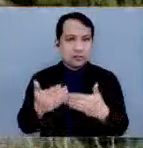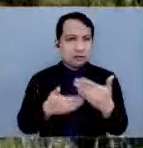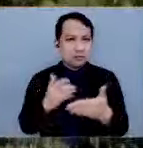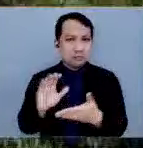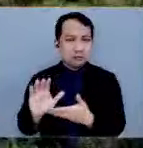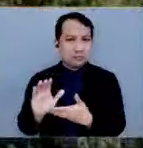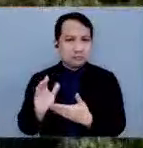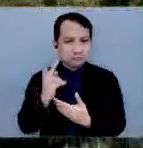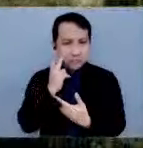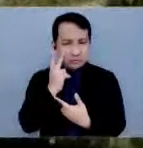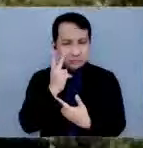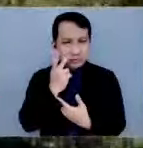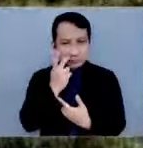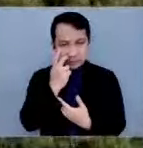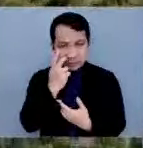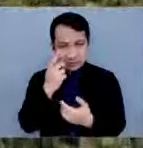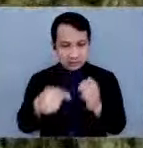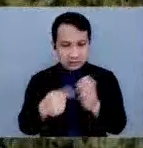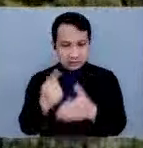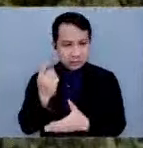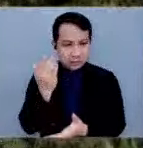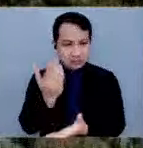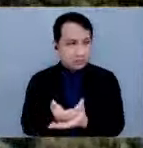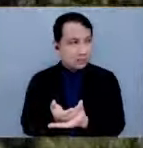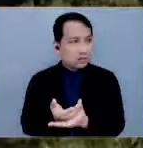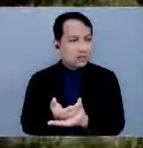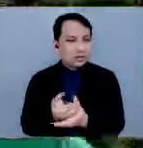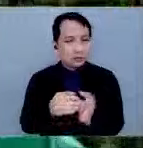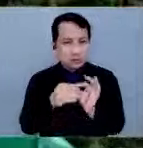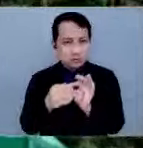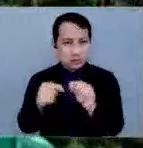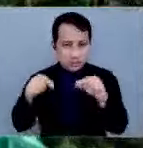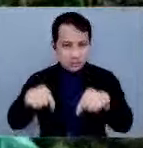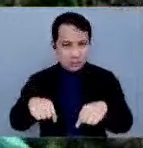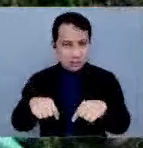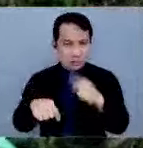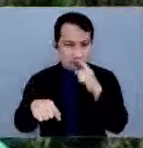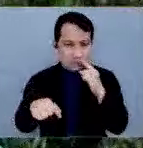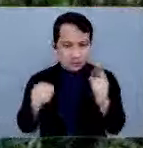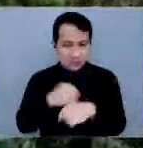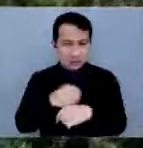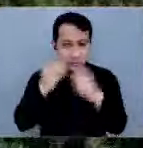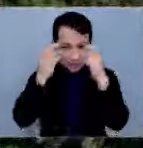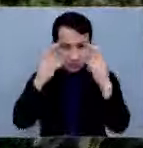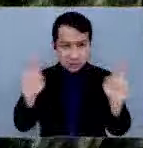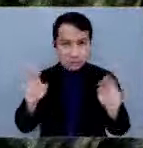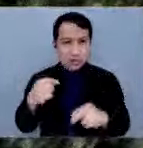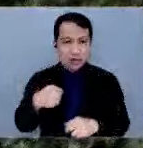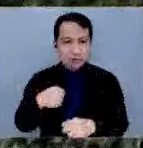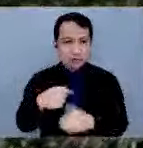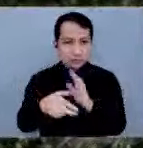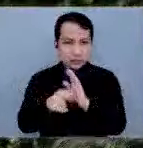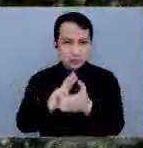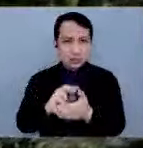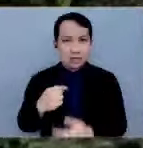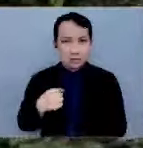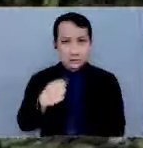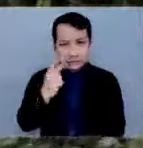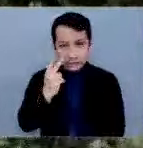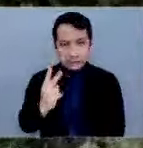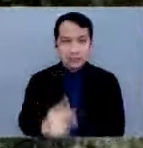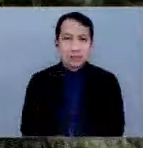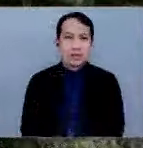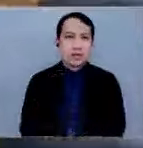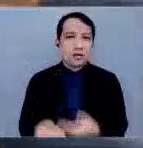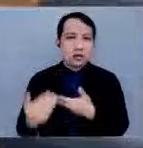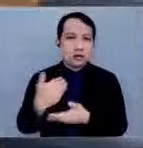So once idudulog dito sa opisina ng Mayor, I will have to review it. I think we have to be more